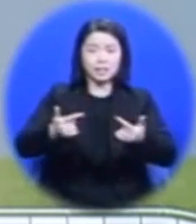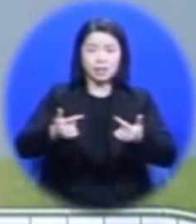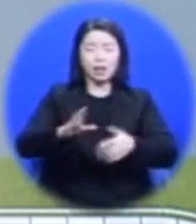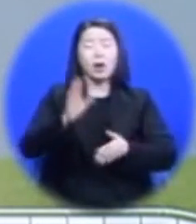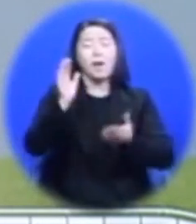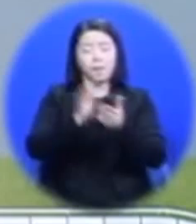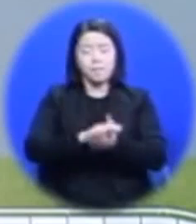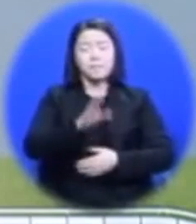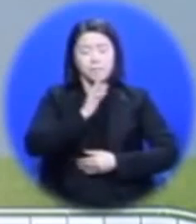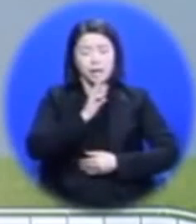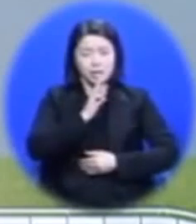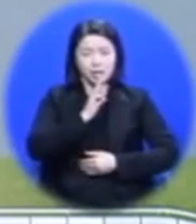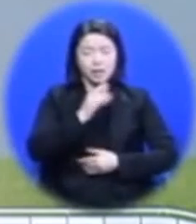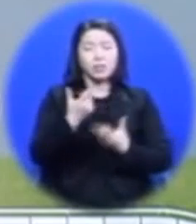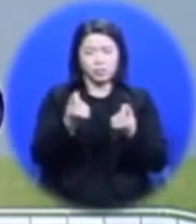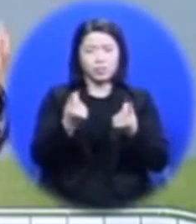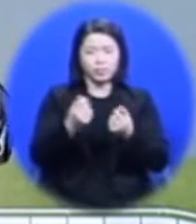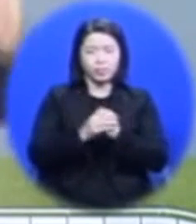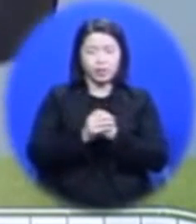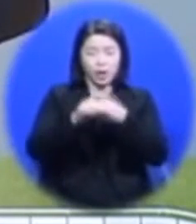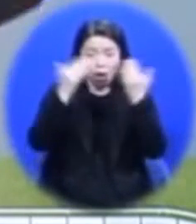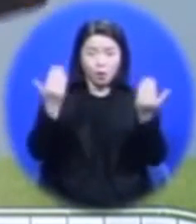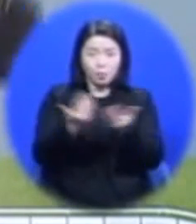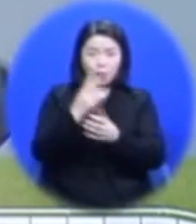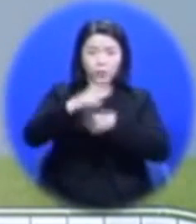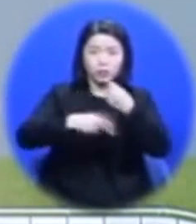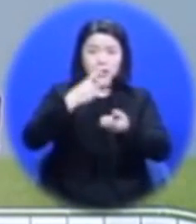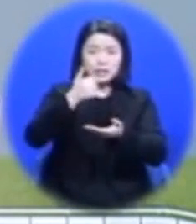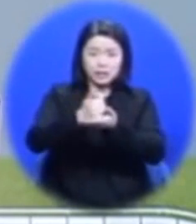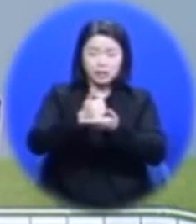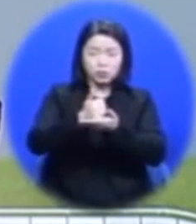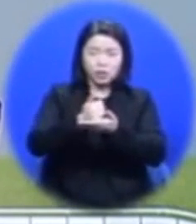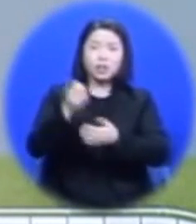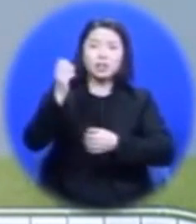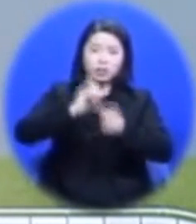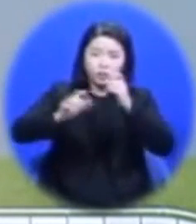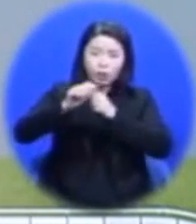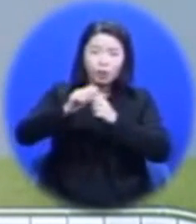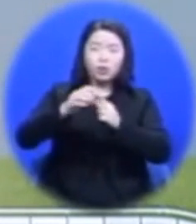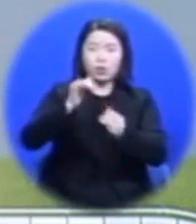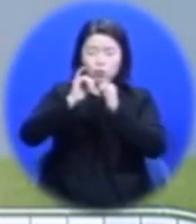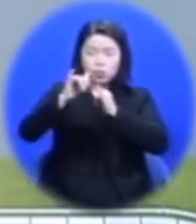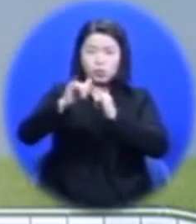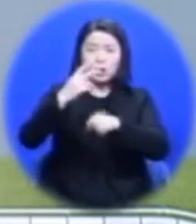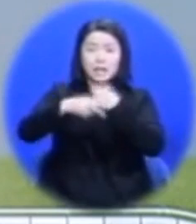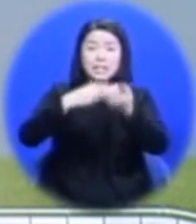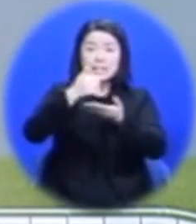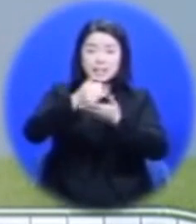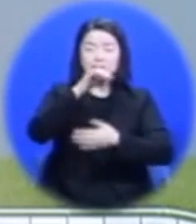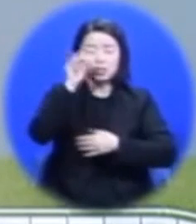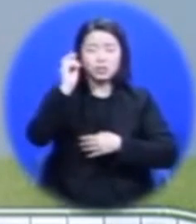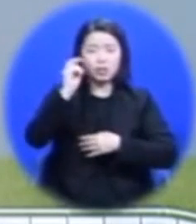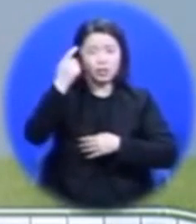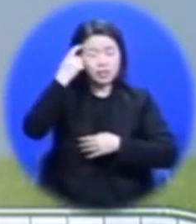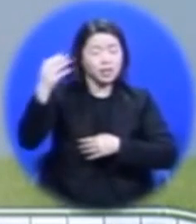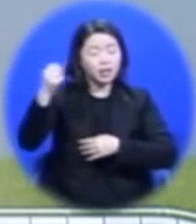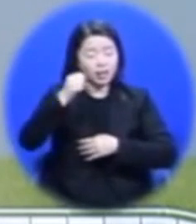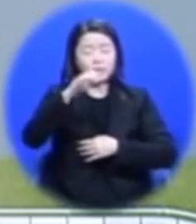맞아, 그럴 거야. 모든 신 위에 뛰어난 신이 있으실 거야. 사람들은 생각을 그렇게 가지고 있었기